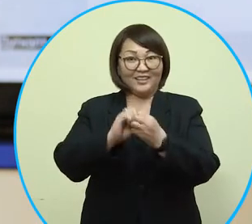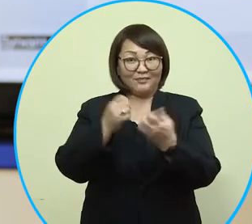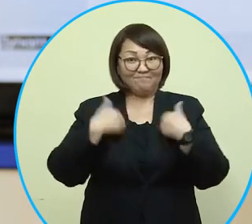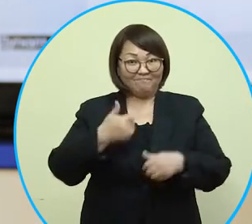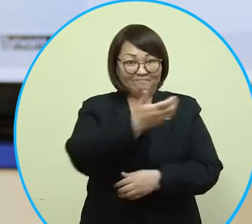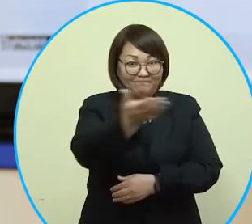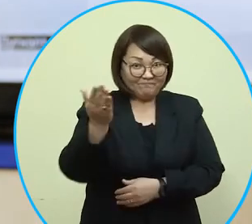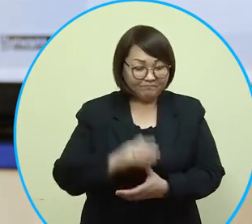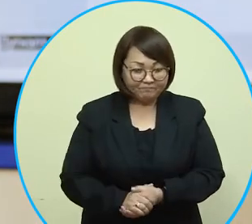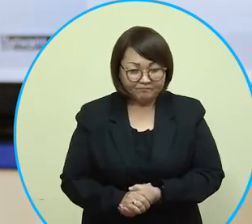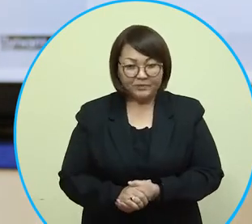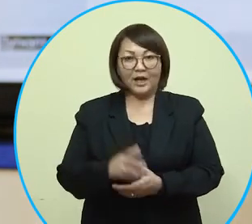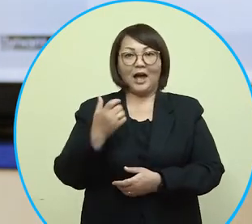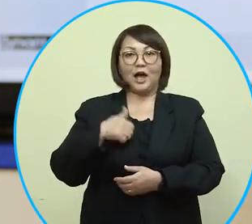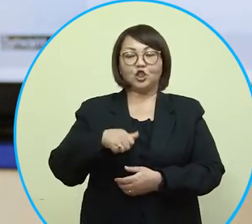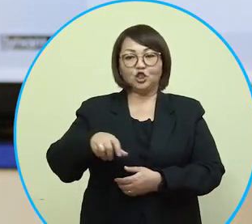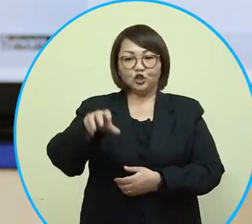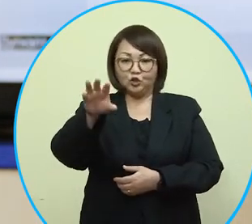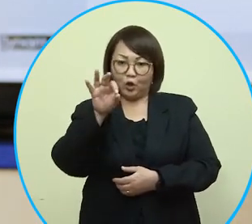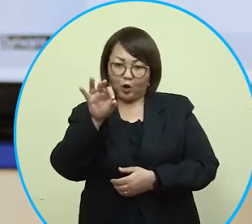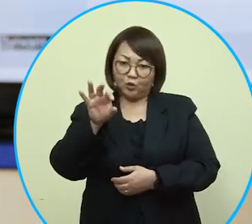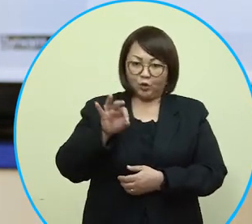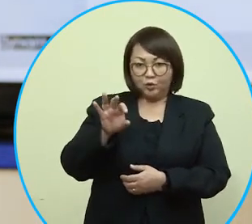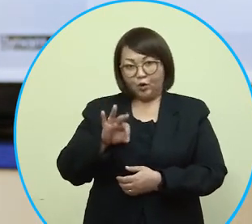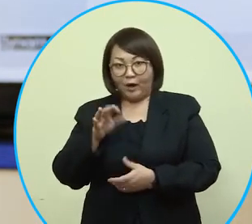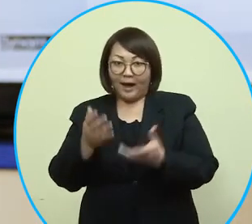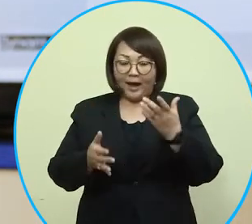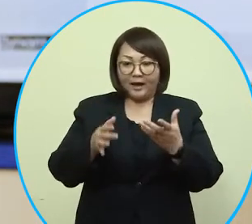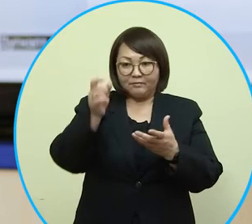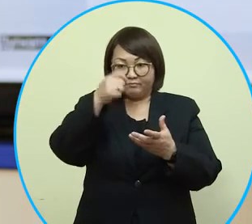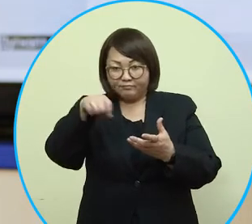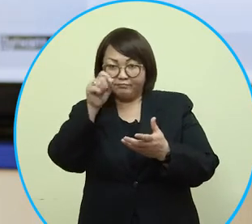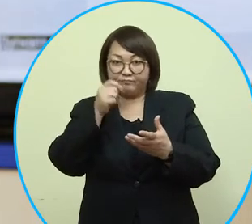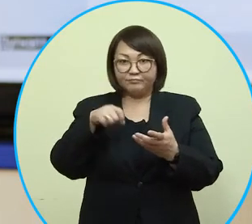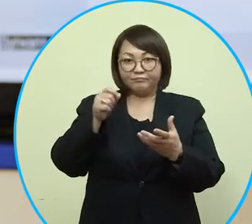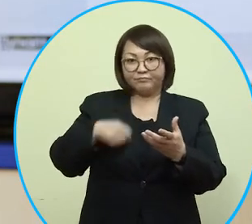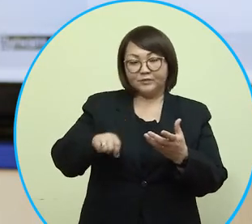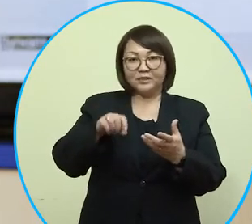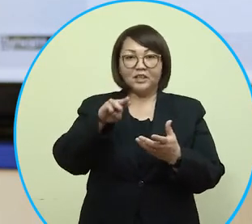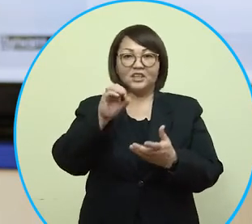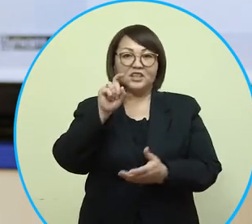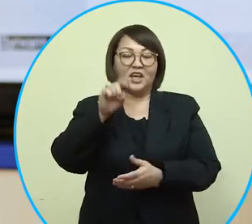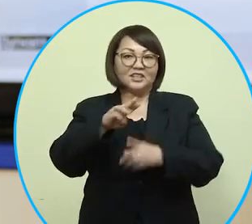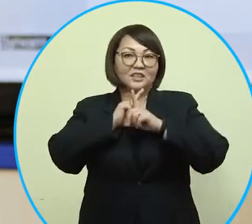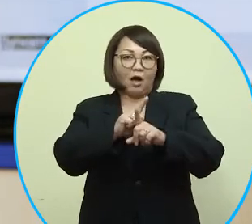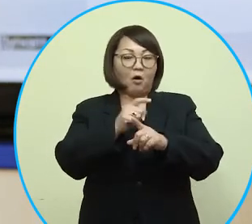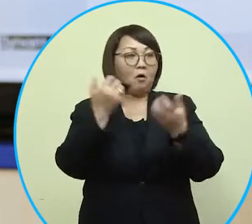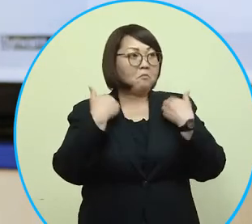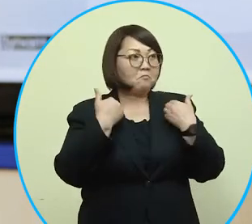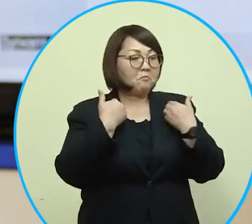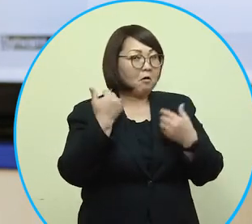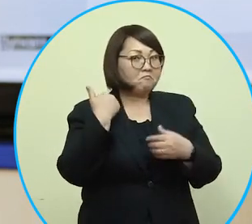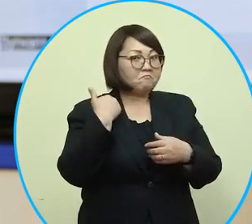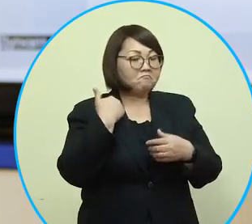заар шалгаах тээсэдийг олун сонголттэй хааруэлт бүхээ ем шалгаах тээсэдийг хэндээс өрсээг үзээ талцан